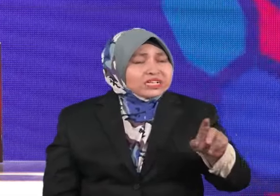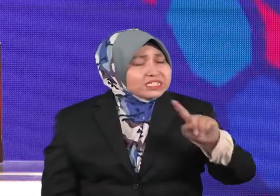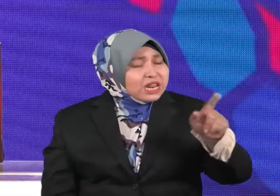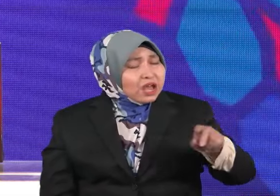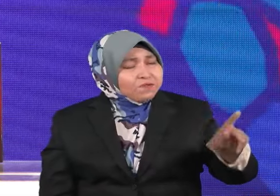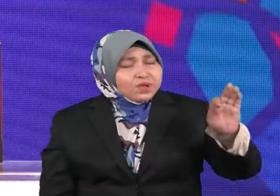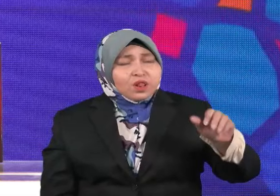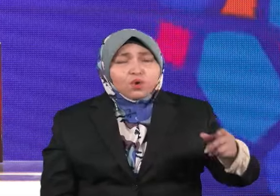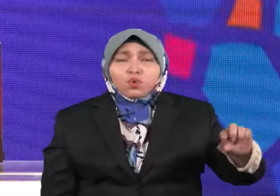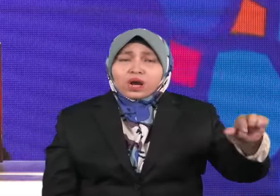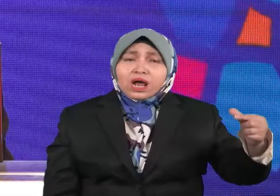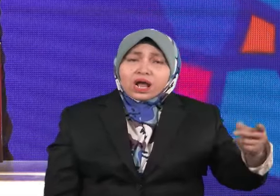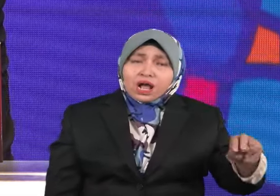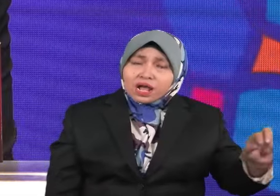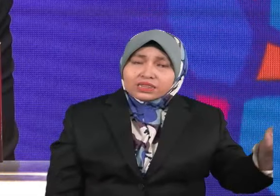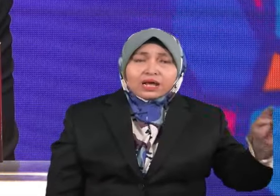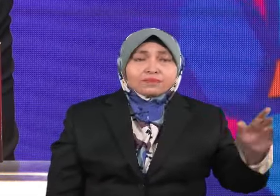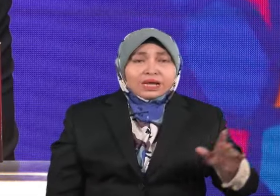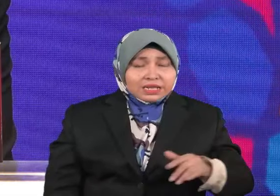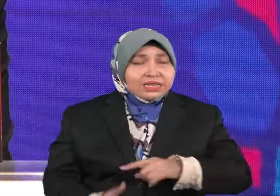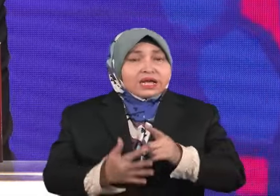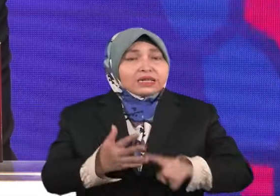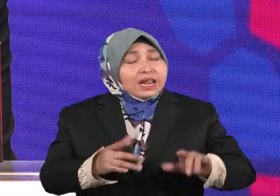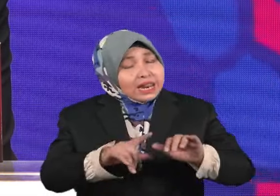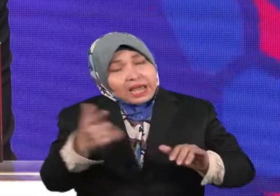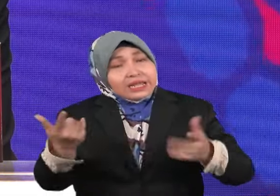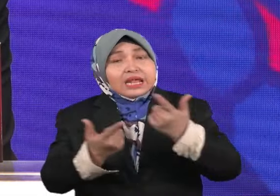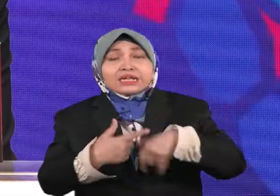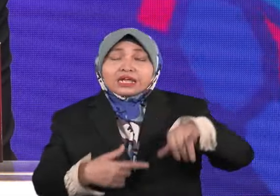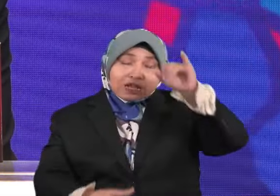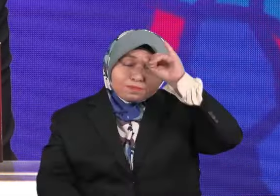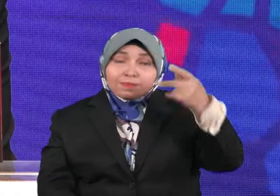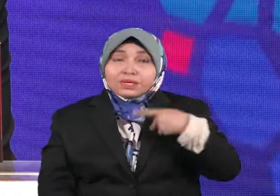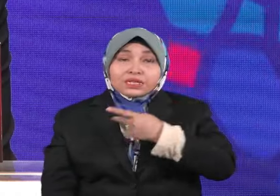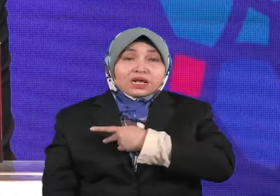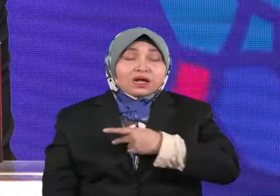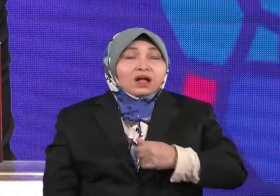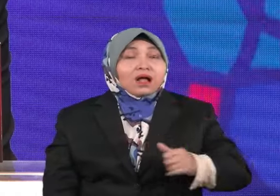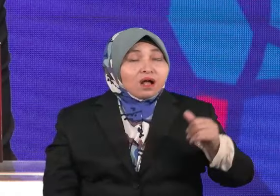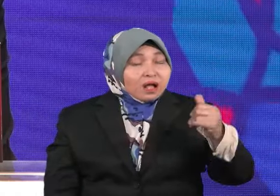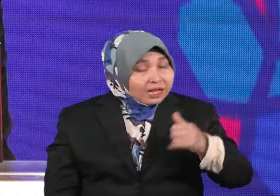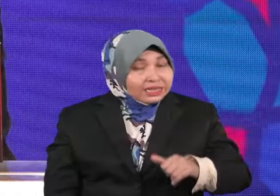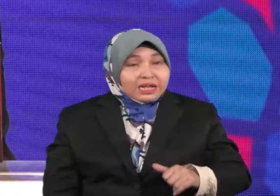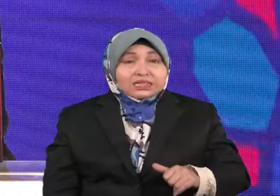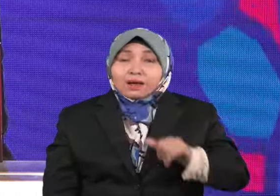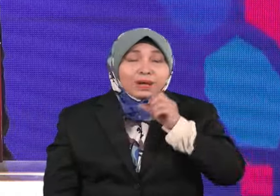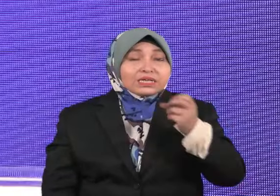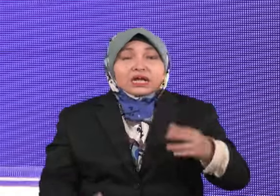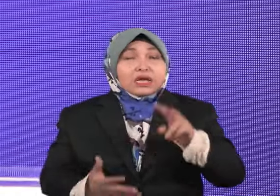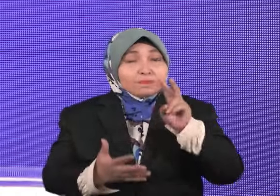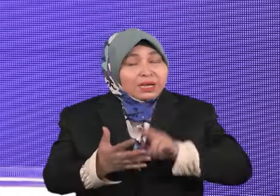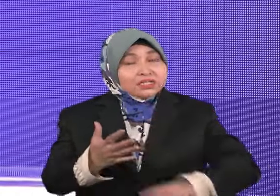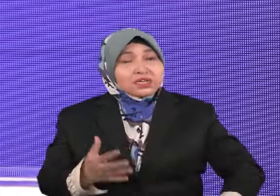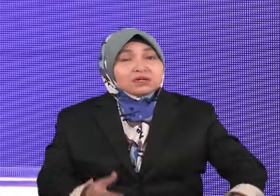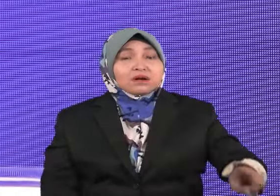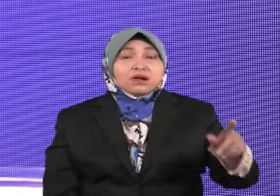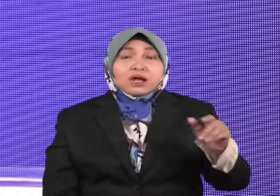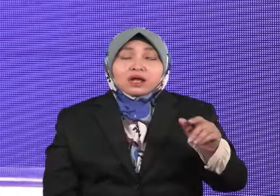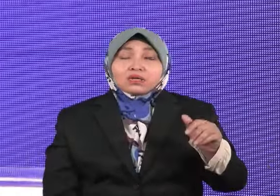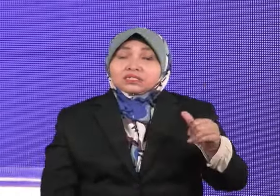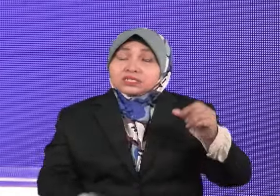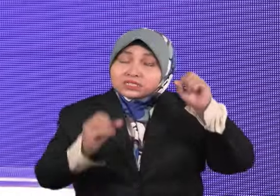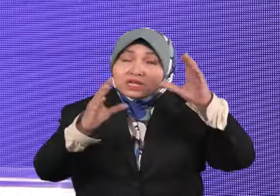fihi al-Quran. Ini antara bacaan selain daripada imam kita, Imam Hafs al-Asim. Tak banyak yang baca